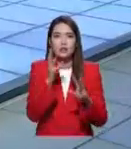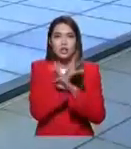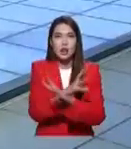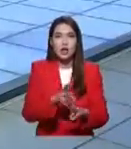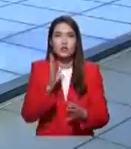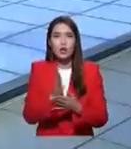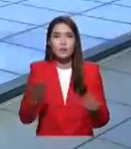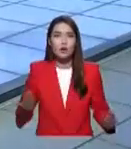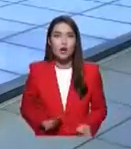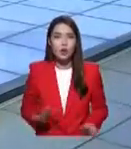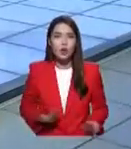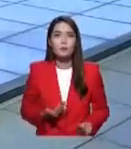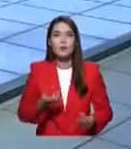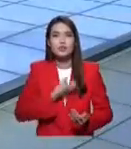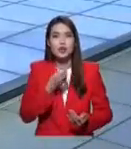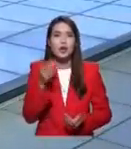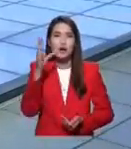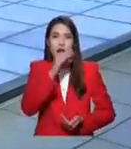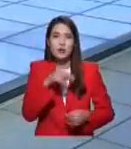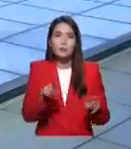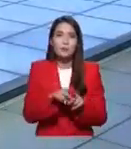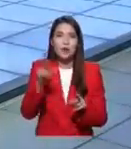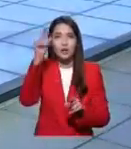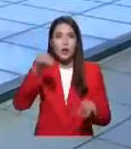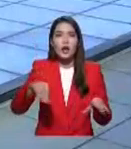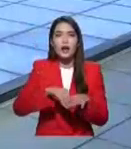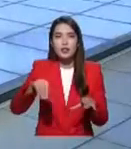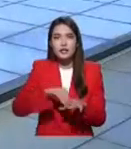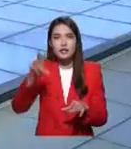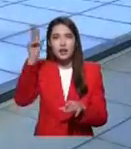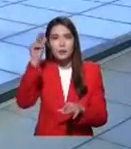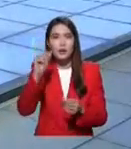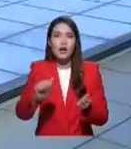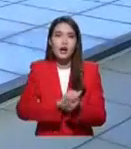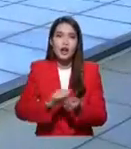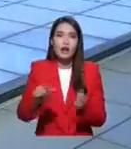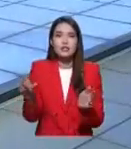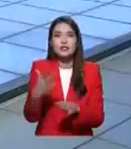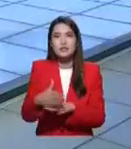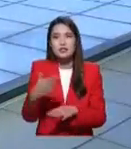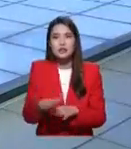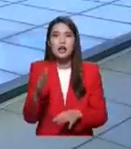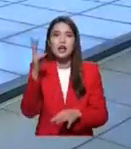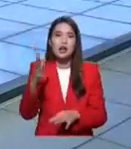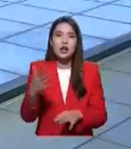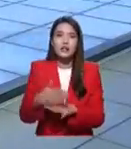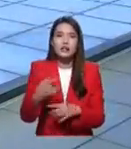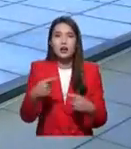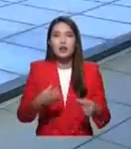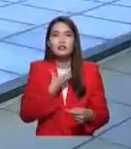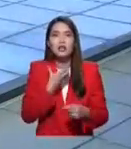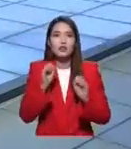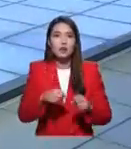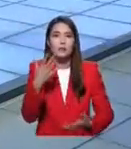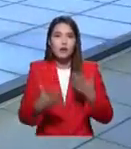өміріңізді, мүлкіңізді де сақтандыра аласыз. Тіпті шоттағы депозитті, бағалы қағазды, несиені, ипотеканы да сақтандыруға болады.